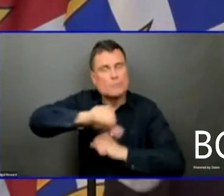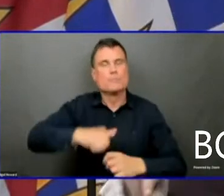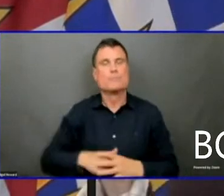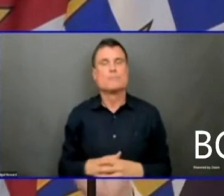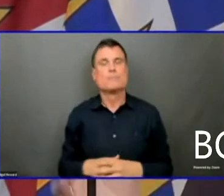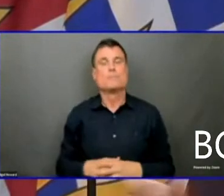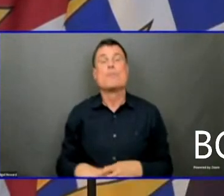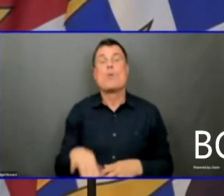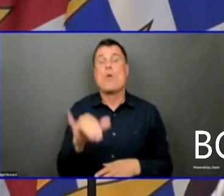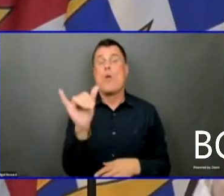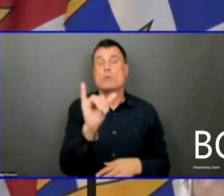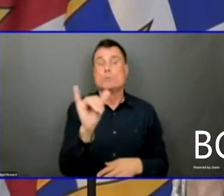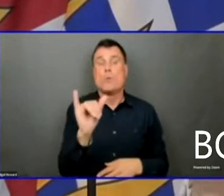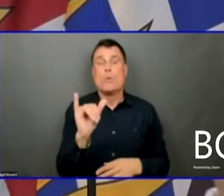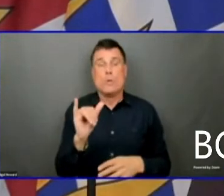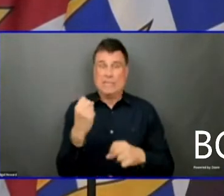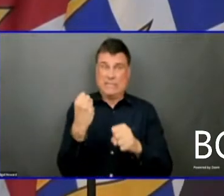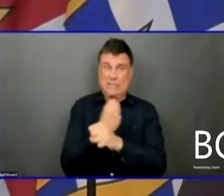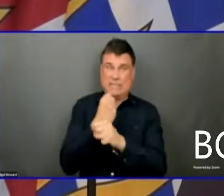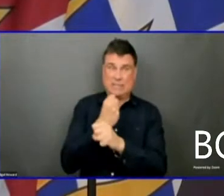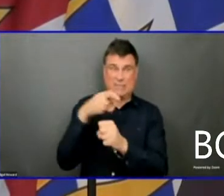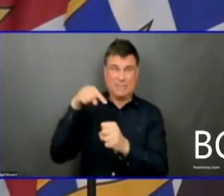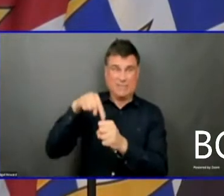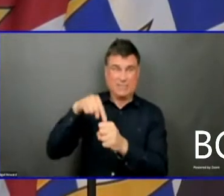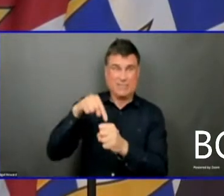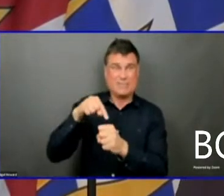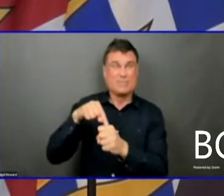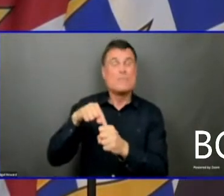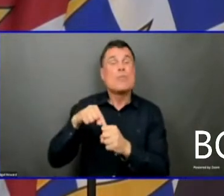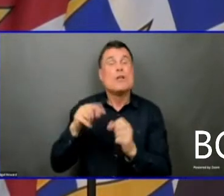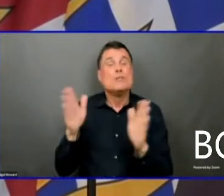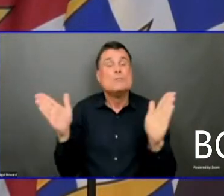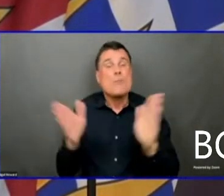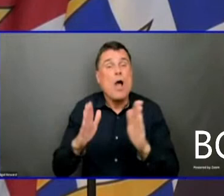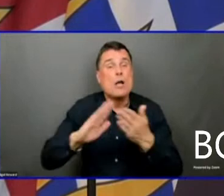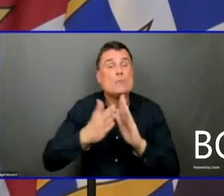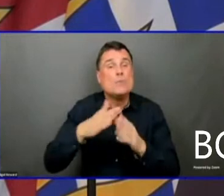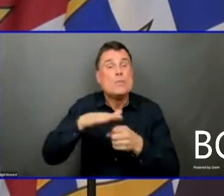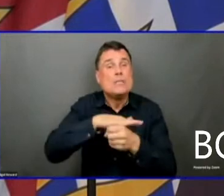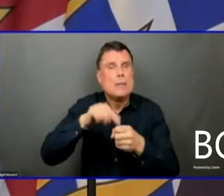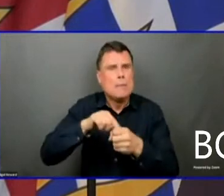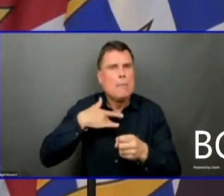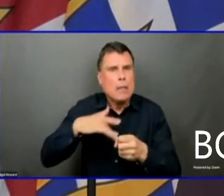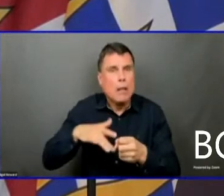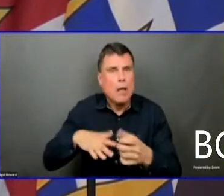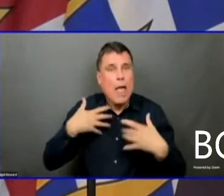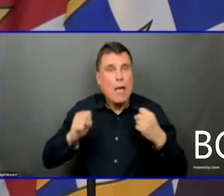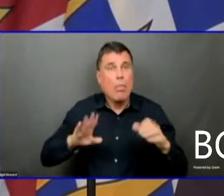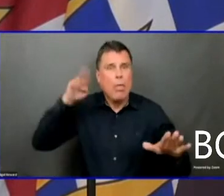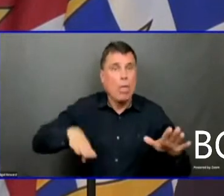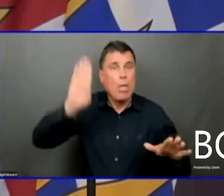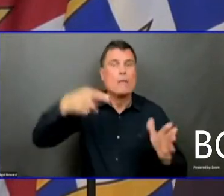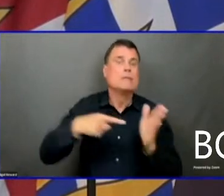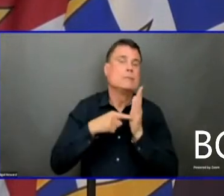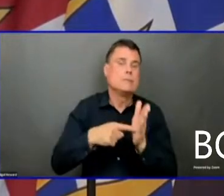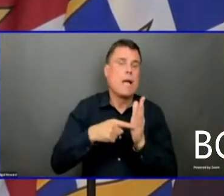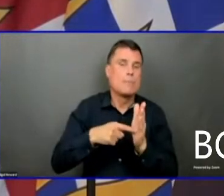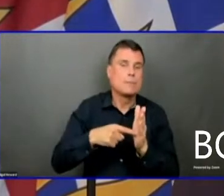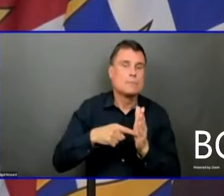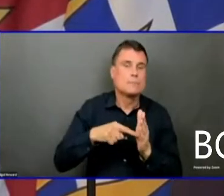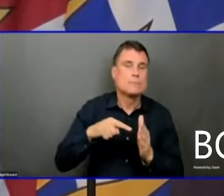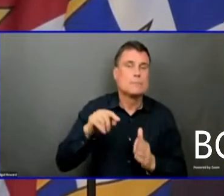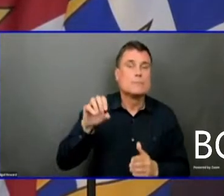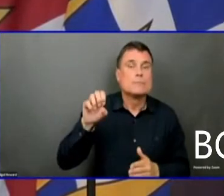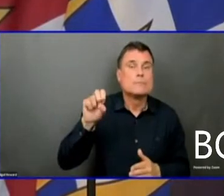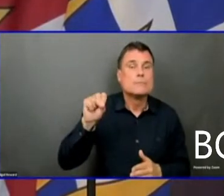占了好几个，所以苏里又可以打。苏里和白石是两个城市苏里是镇苏里是市，